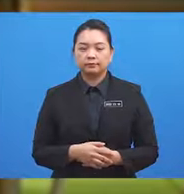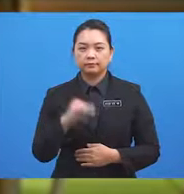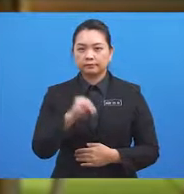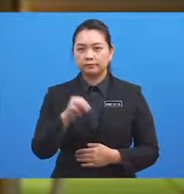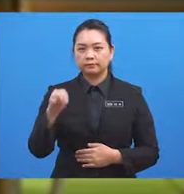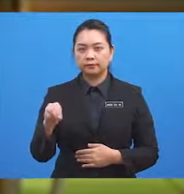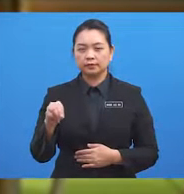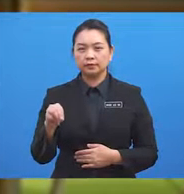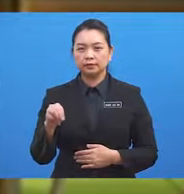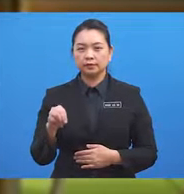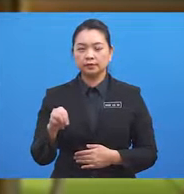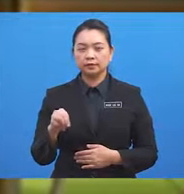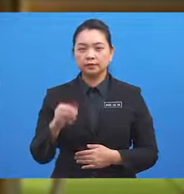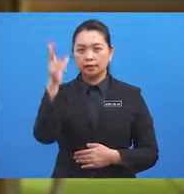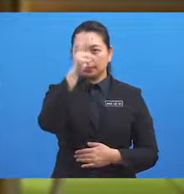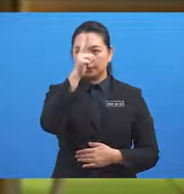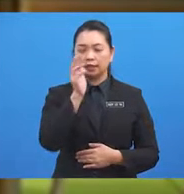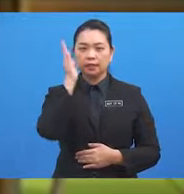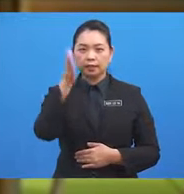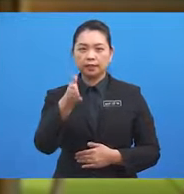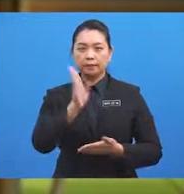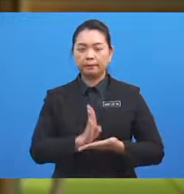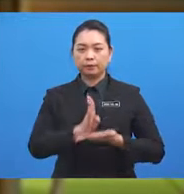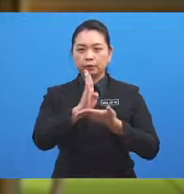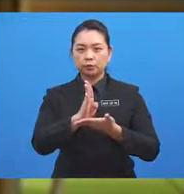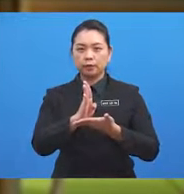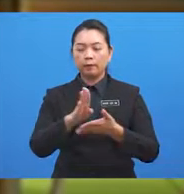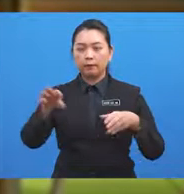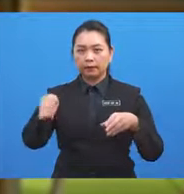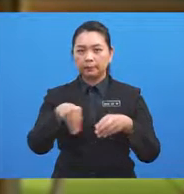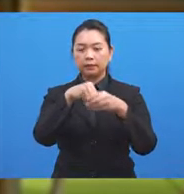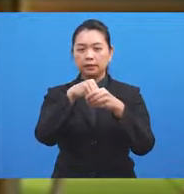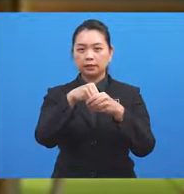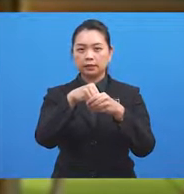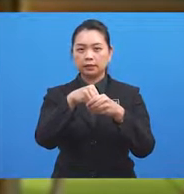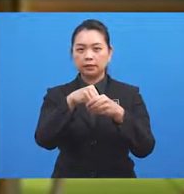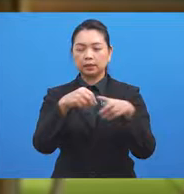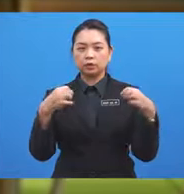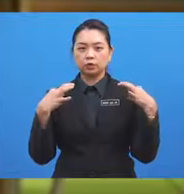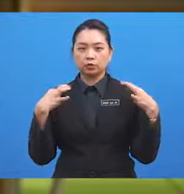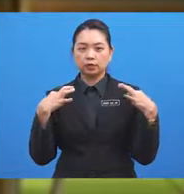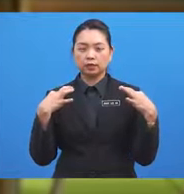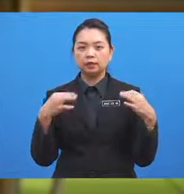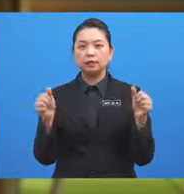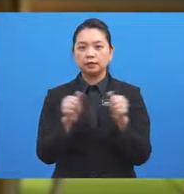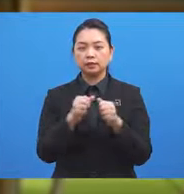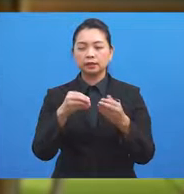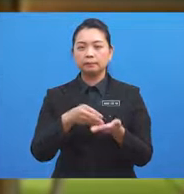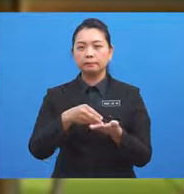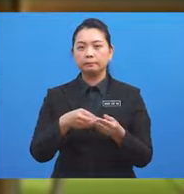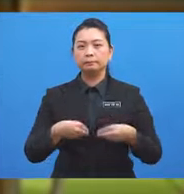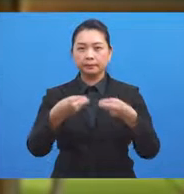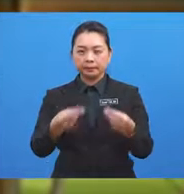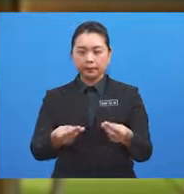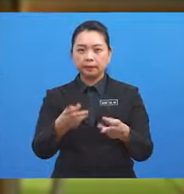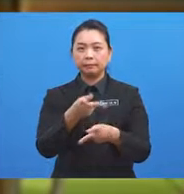Murid-murid, pihak kerajaan akan membantu penglibatan sektor swasta dengan memberikan pinjaman